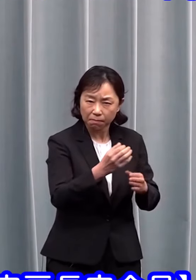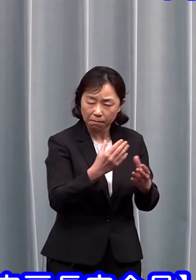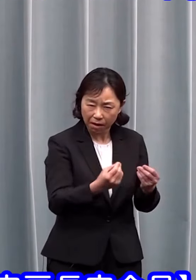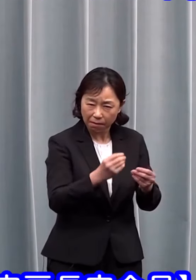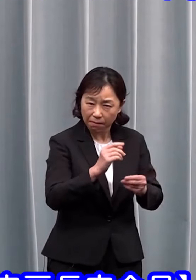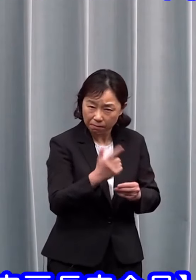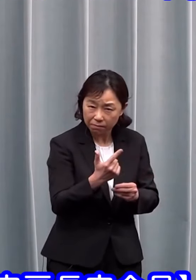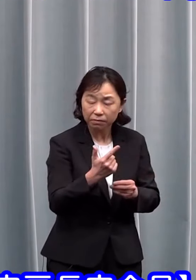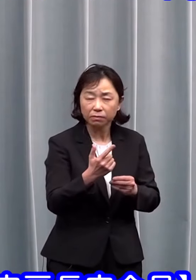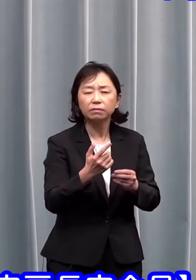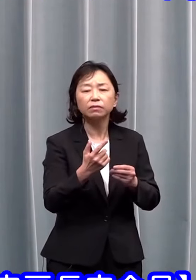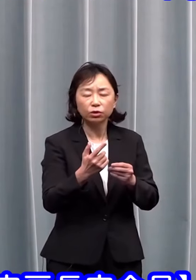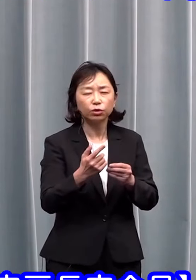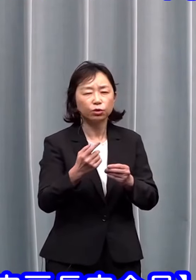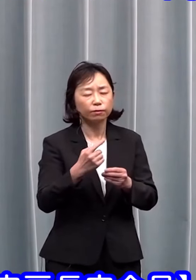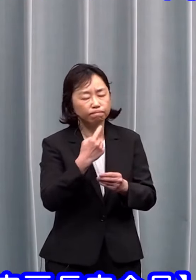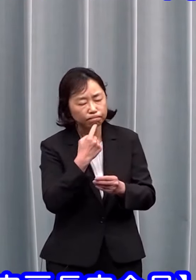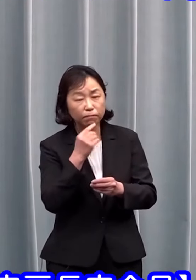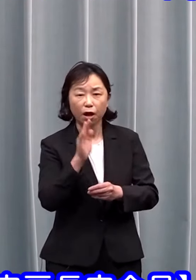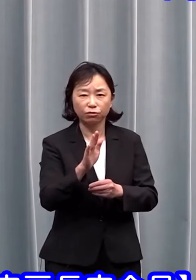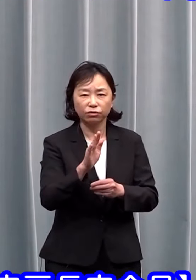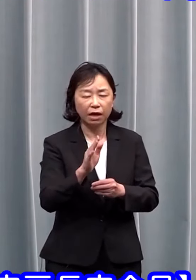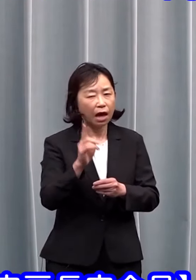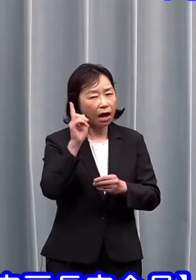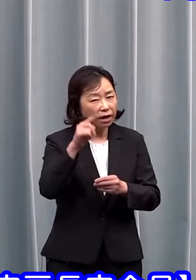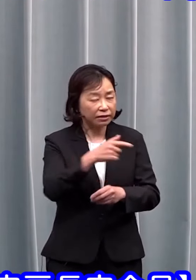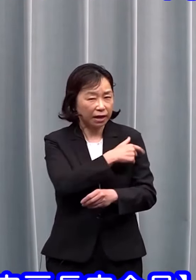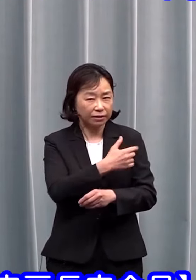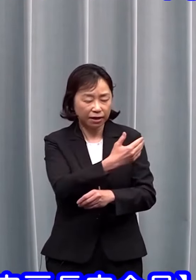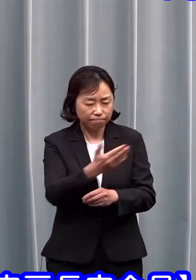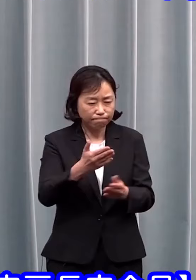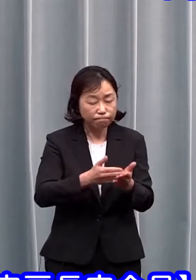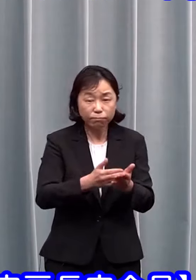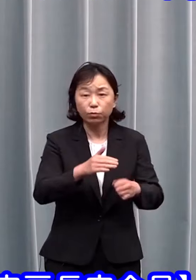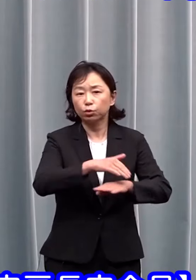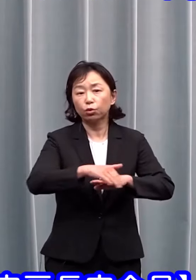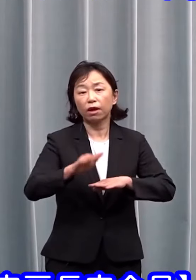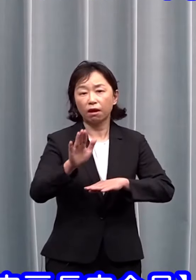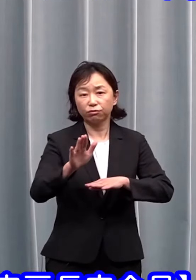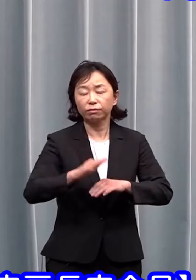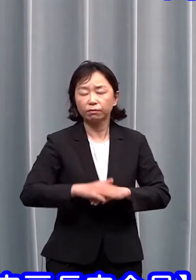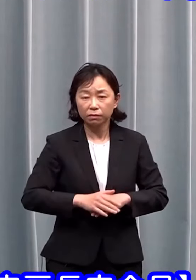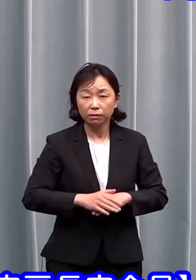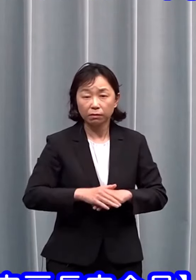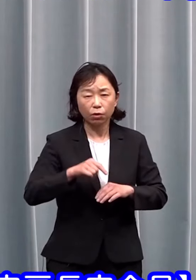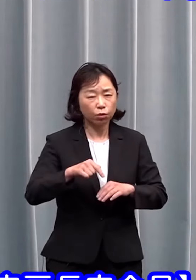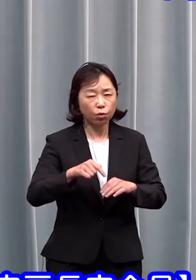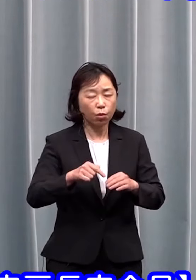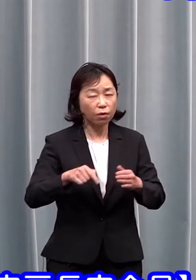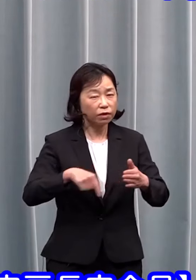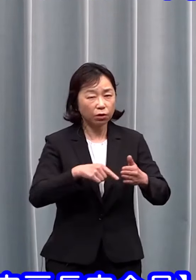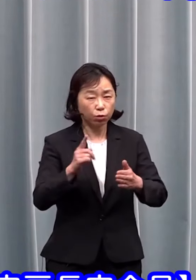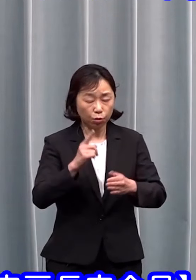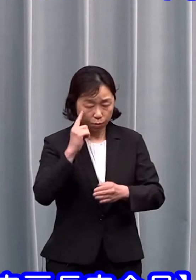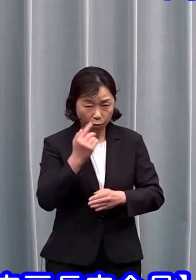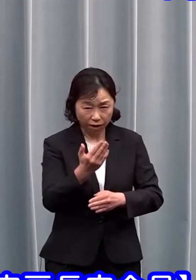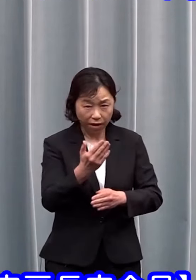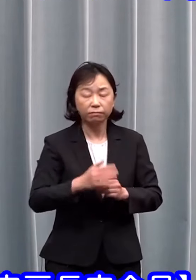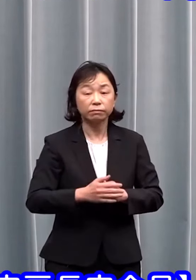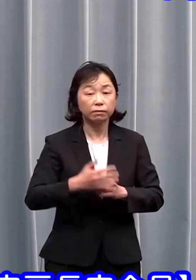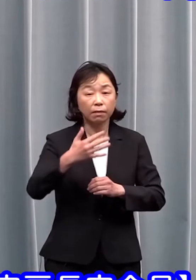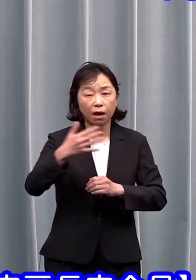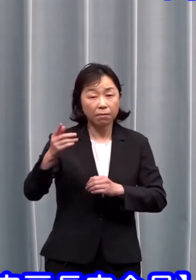記者会見をするという予定だということですが、このお話の受け止めとですね、それからアメリカではですね、2018年以